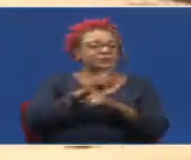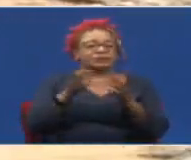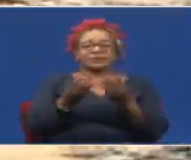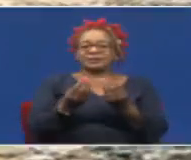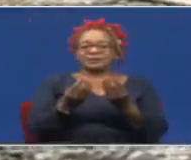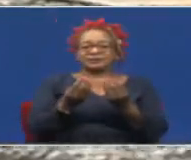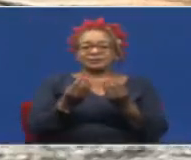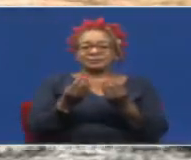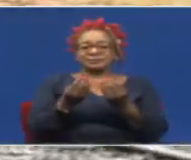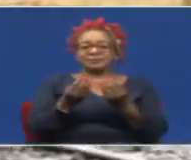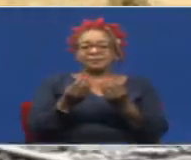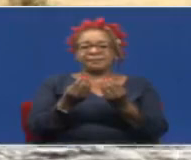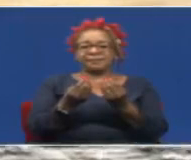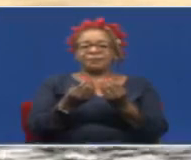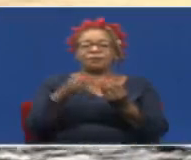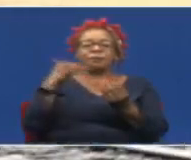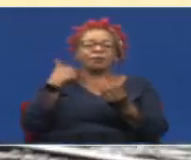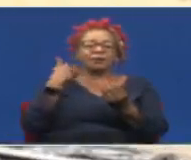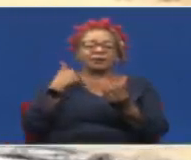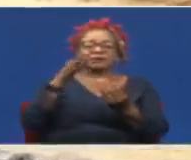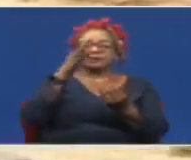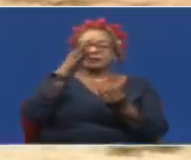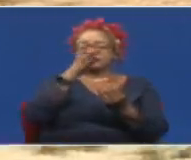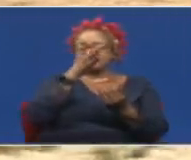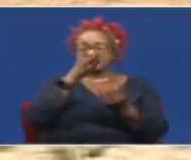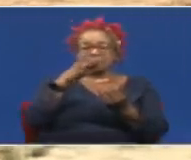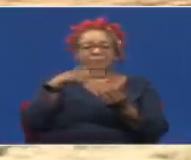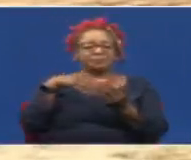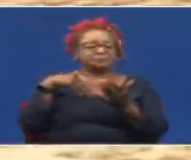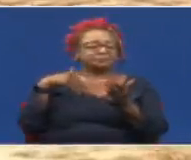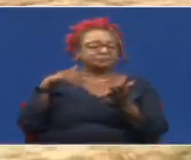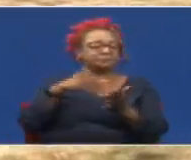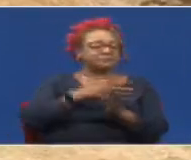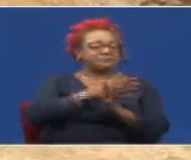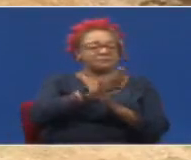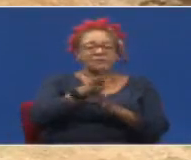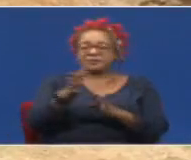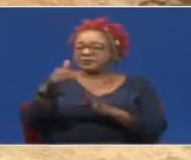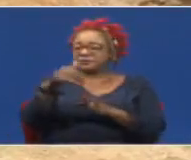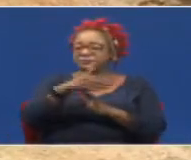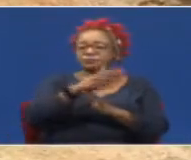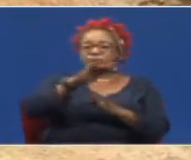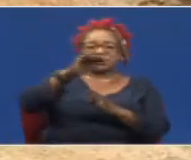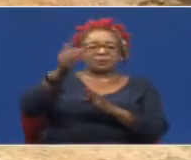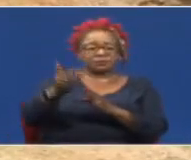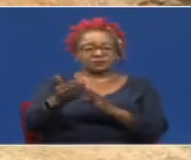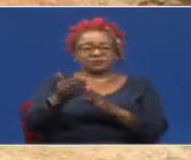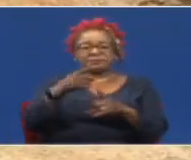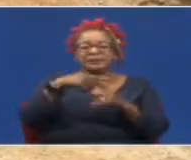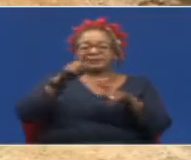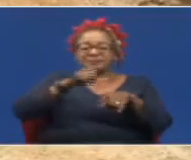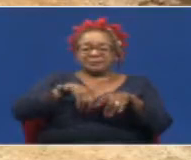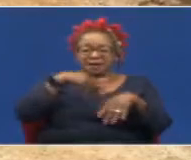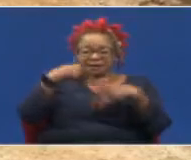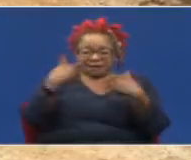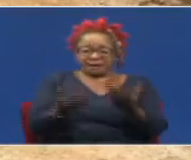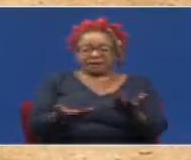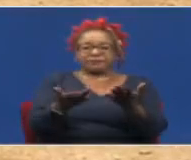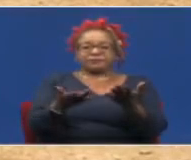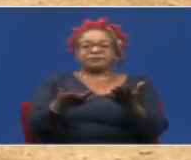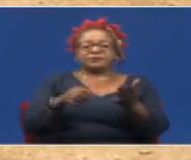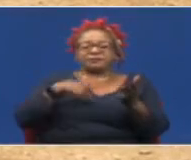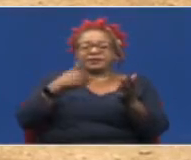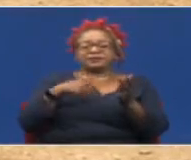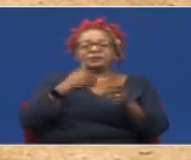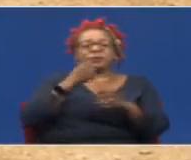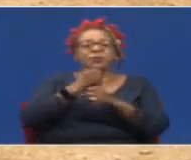leli ukiangalia kwenye zimetoka Muranga, Nyeri, wapi, ni makona nyingi sana na milima. Lakini walipofika hapa wakaona wamefanya